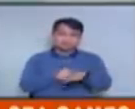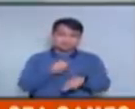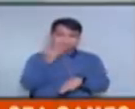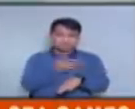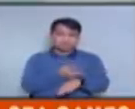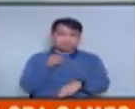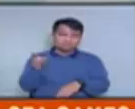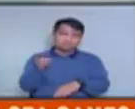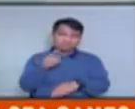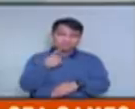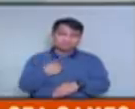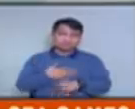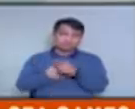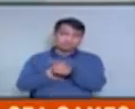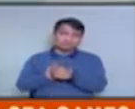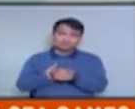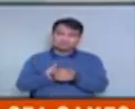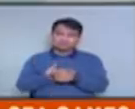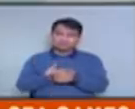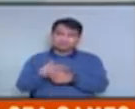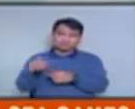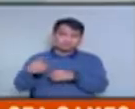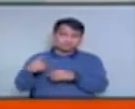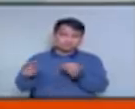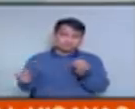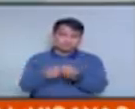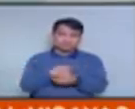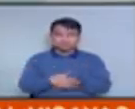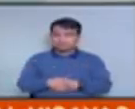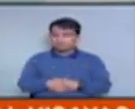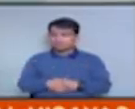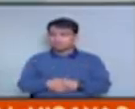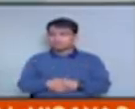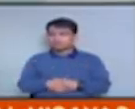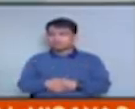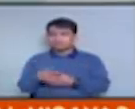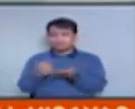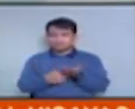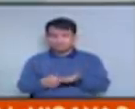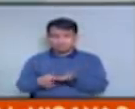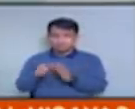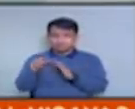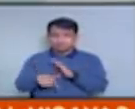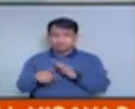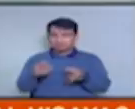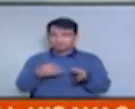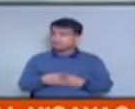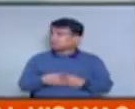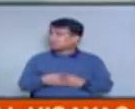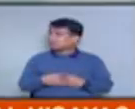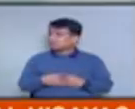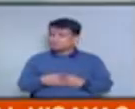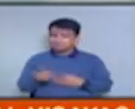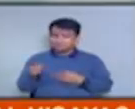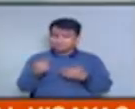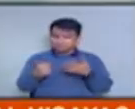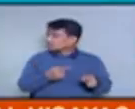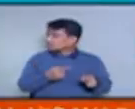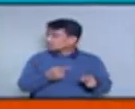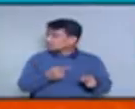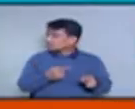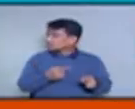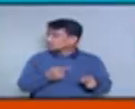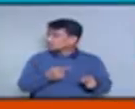ko lang po sana, sir, hiling ko lang sa'yo, sir, kung ma-deport na lang po siya, sir. Sige po. Pag-usapan po natin yan mamaya, pagkatapos po nito, kung ano po mga pwede